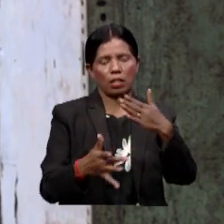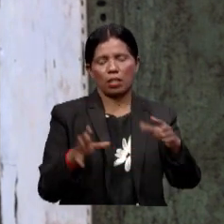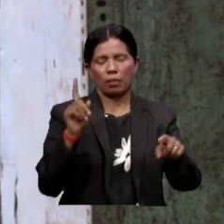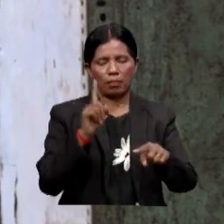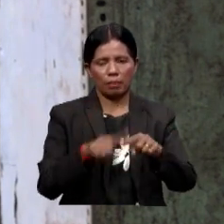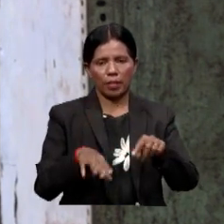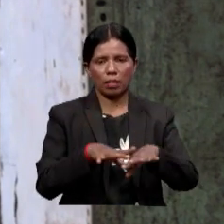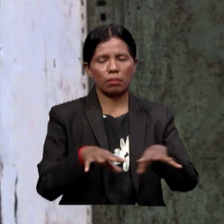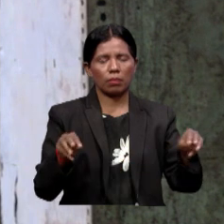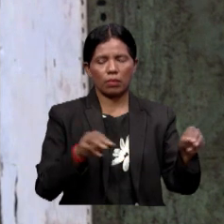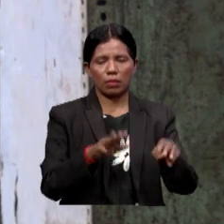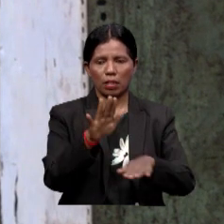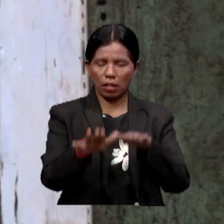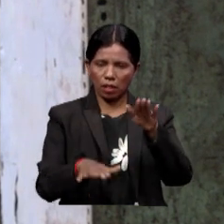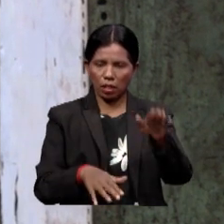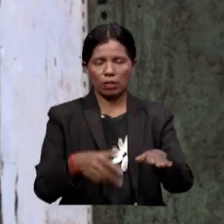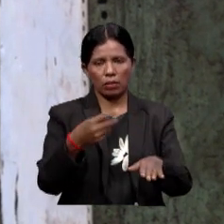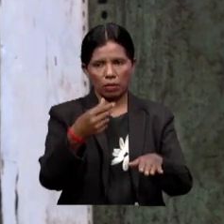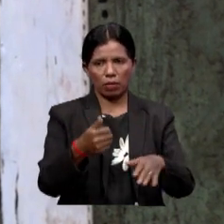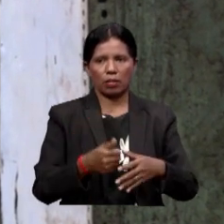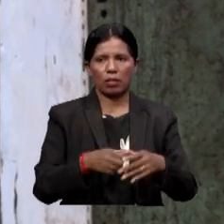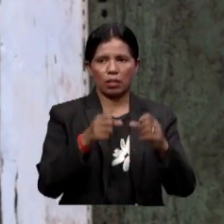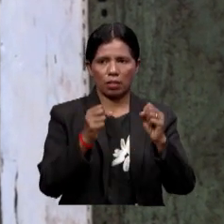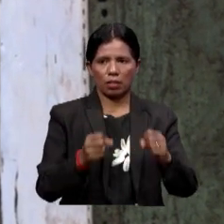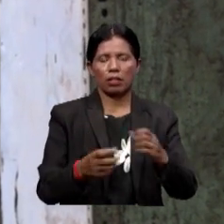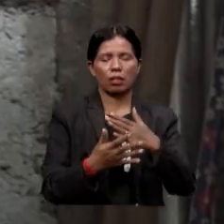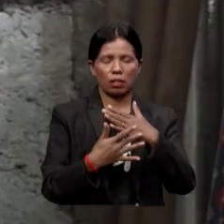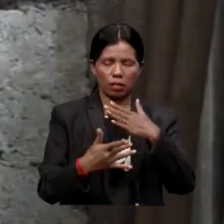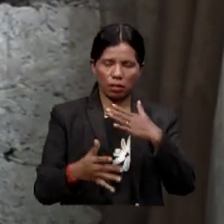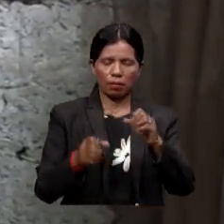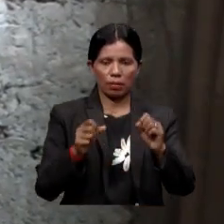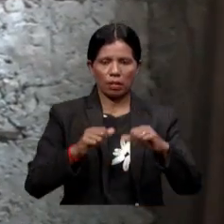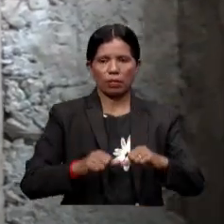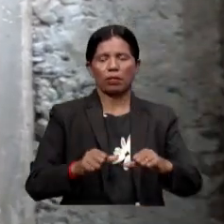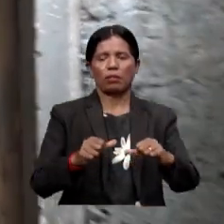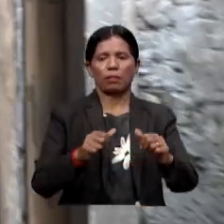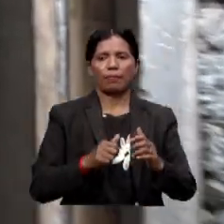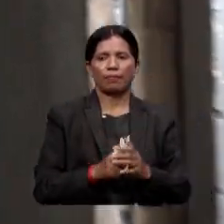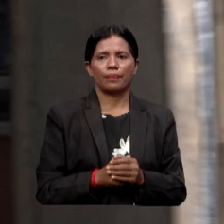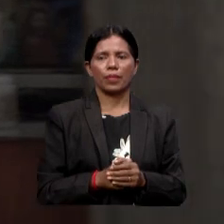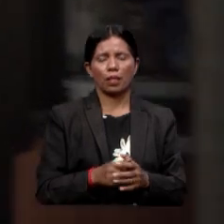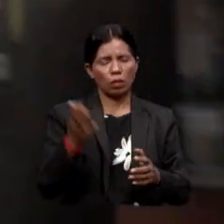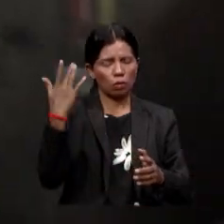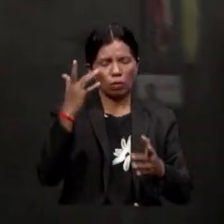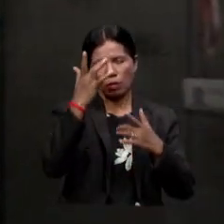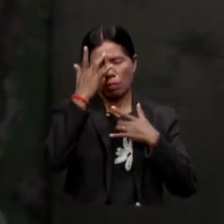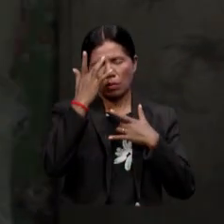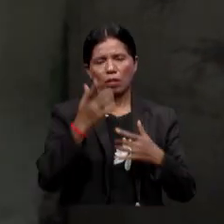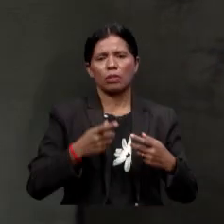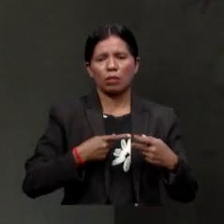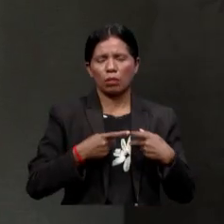Lao lao tuan pada rahan bishalai. Bukan betul moras moras moras ke,